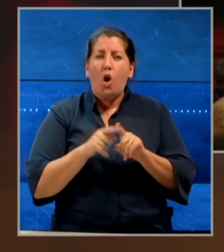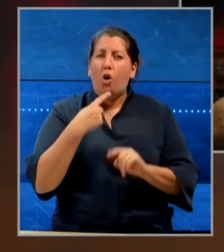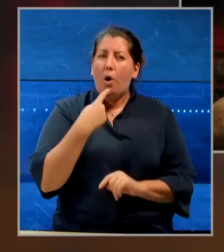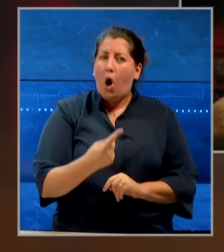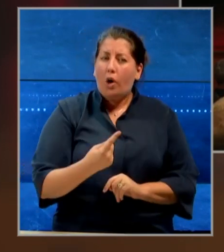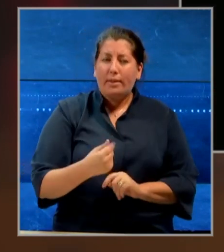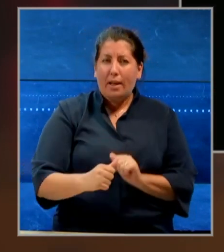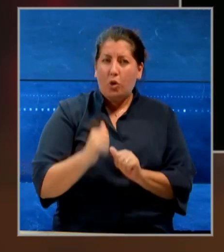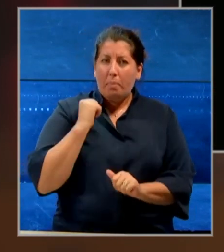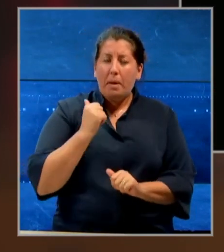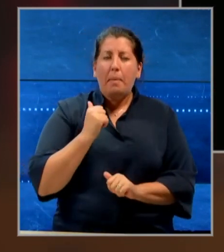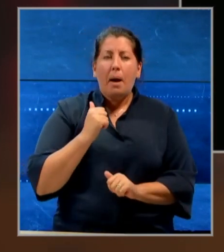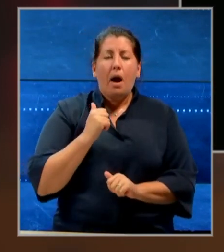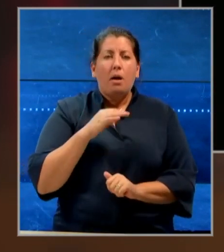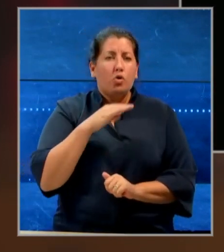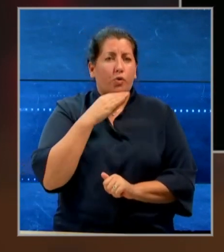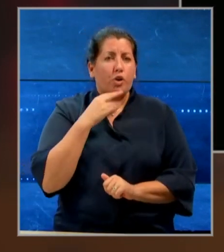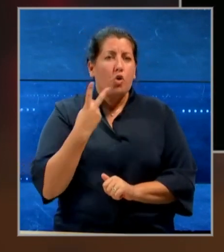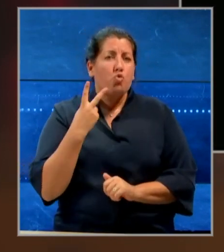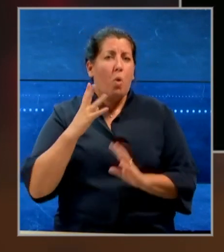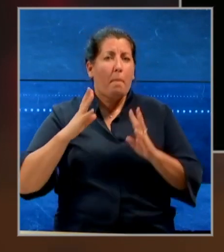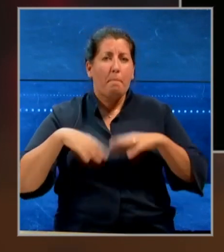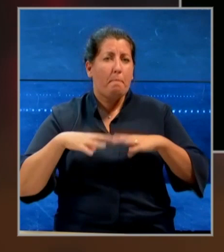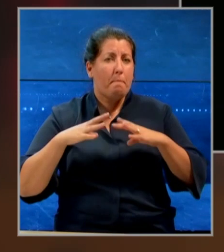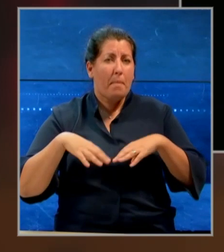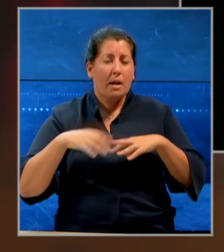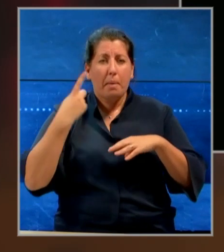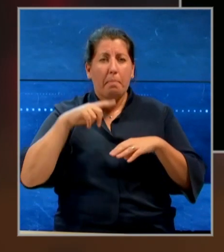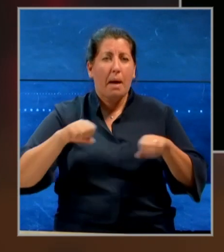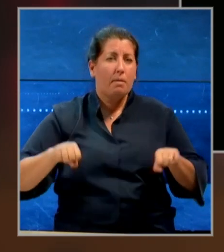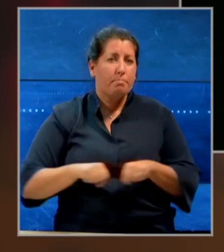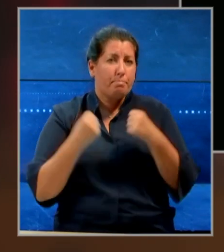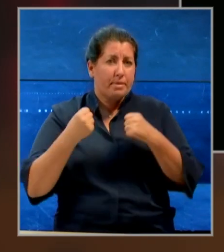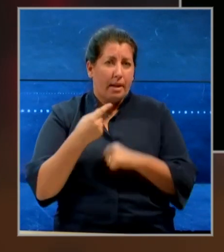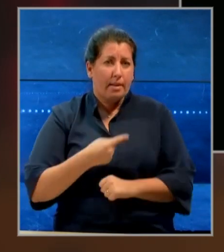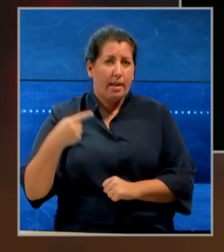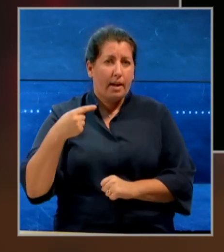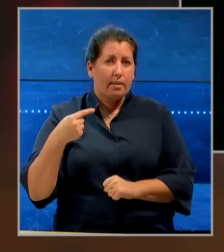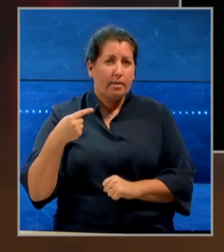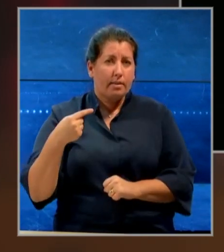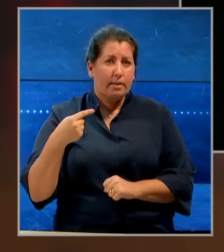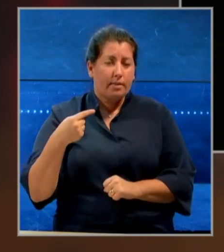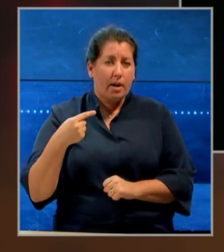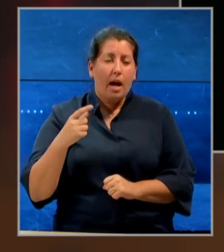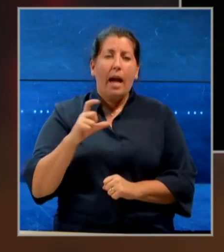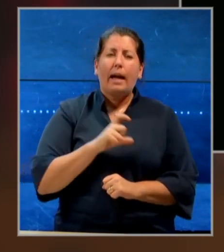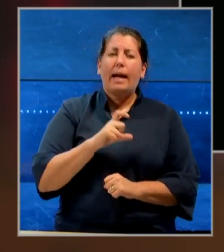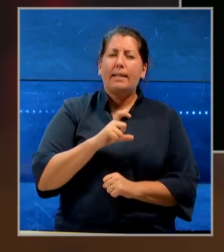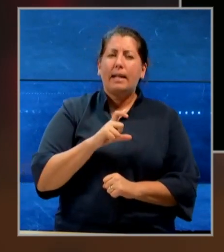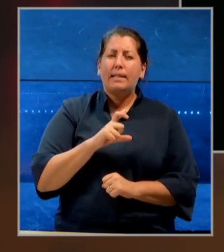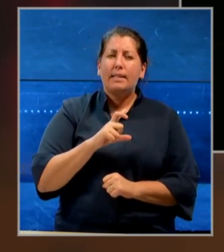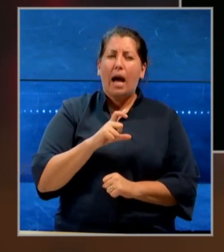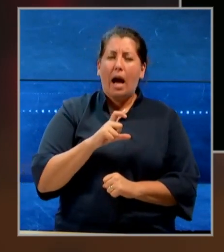Serie B. Quindi non che il Catanzaro in questo momento, non so il loro stato d'animo, perché l'ultima partita hanno pareggiato in casa, quindi non ho